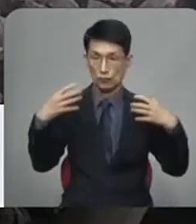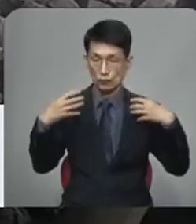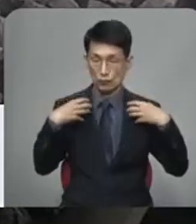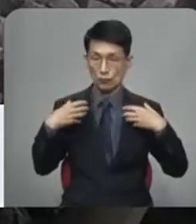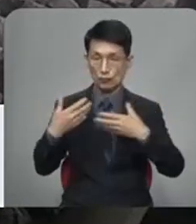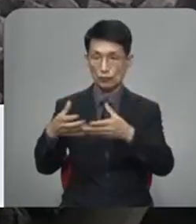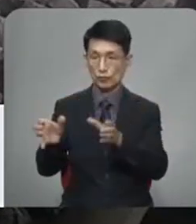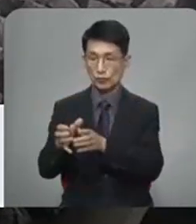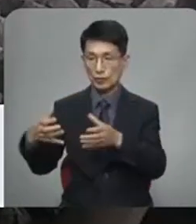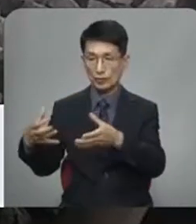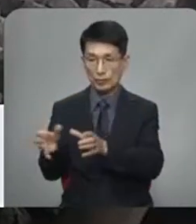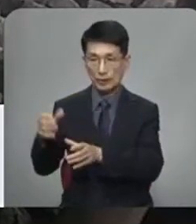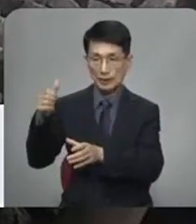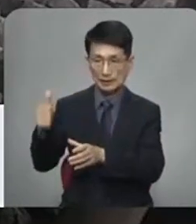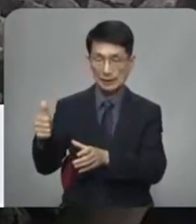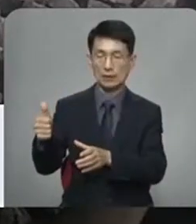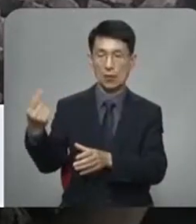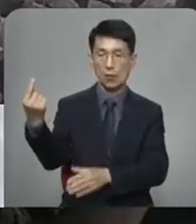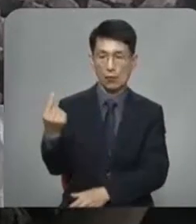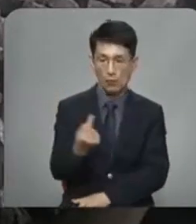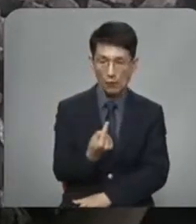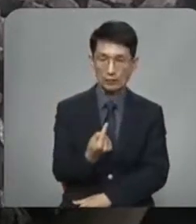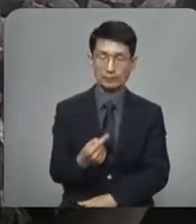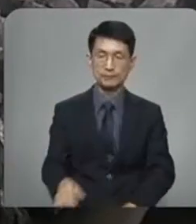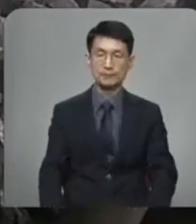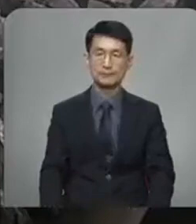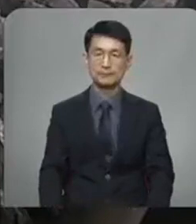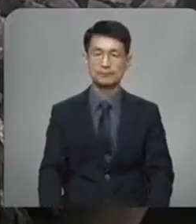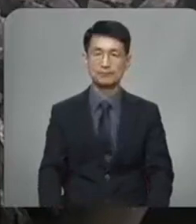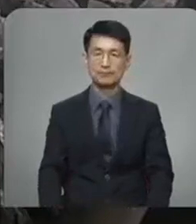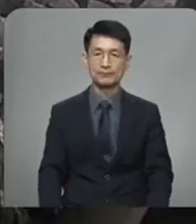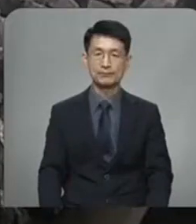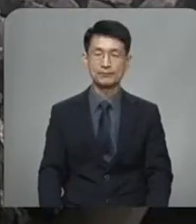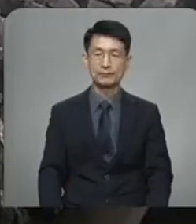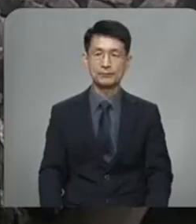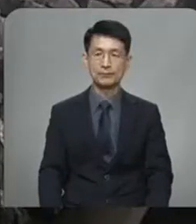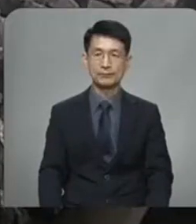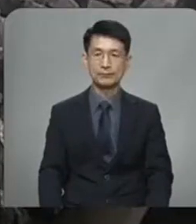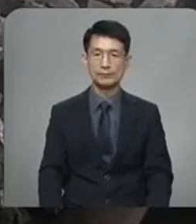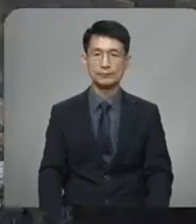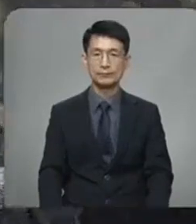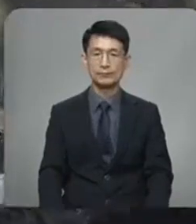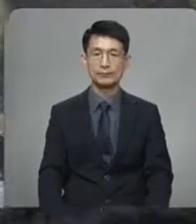부처 장관들이 직접 강원도를 찾았습니다. 김문영 기자의 보도입니다.